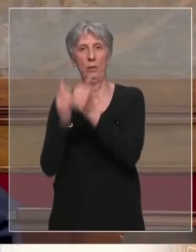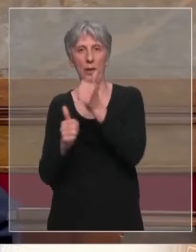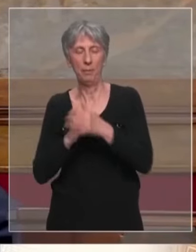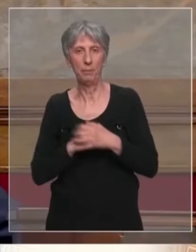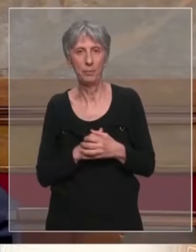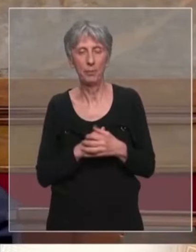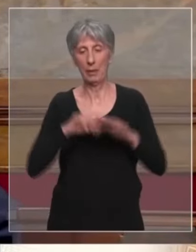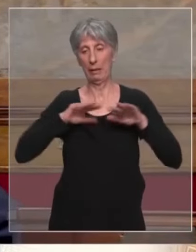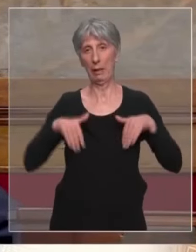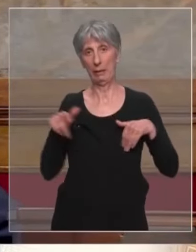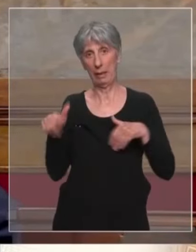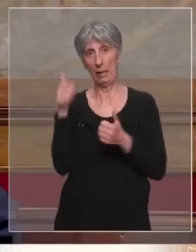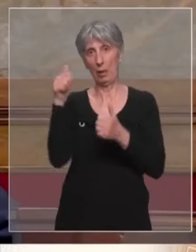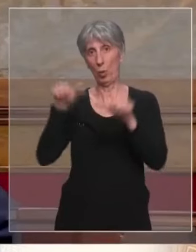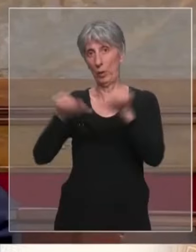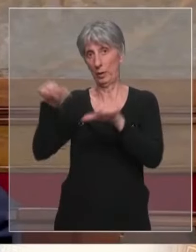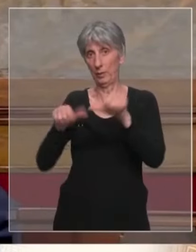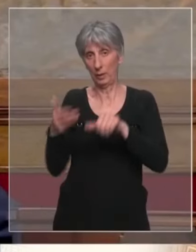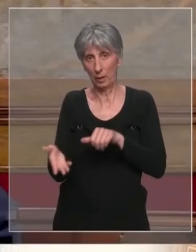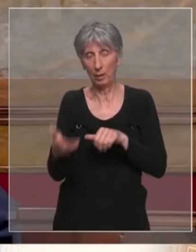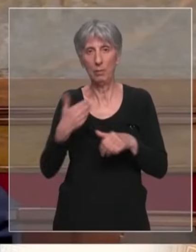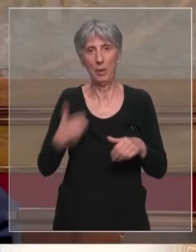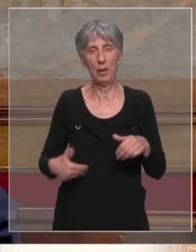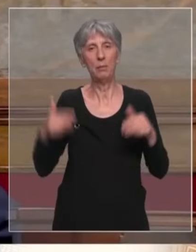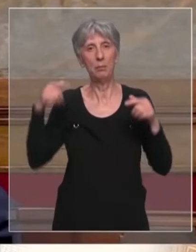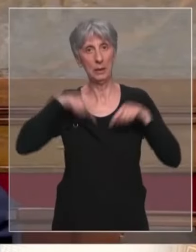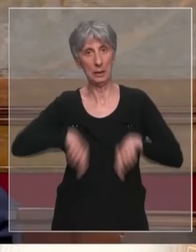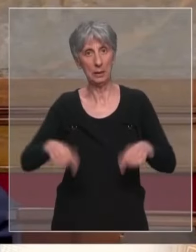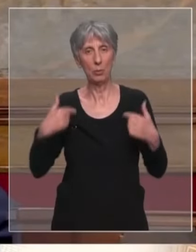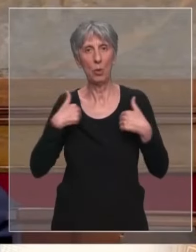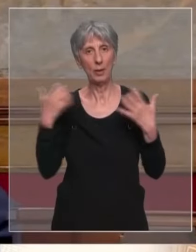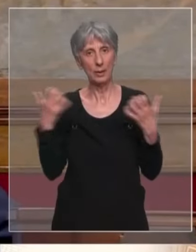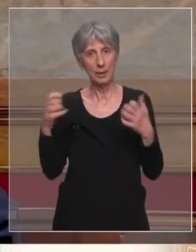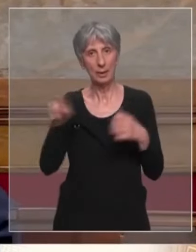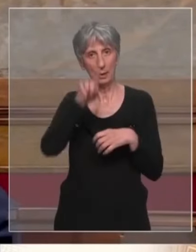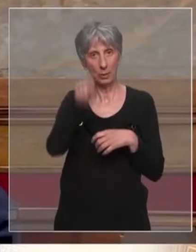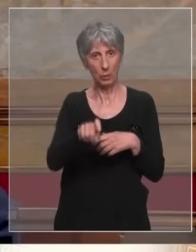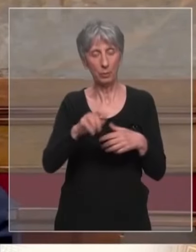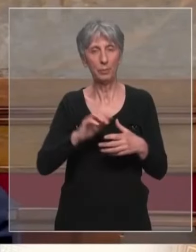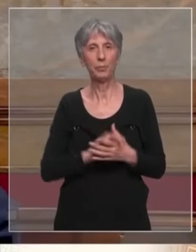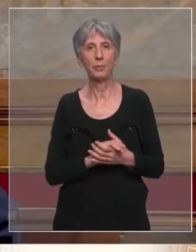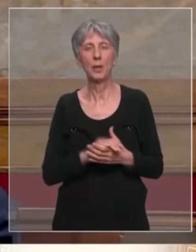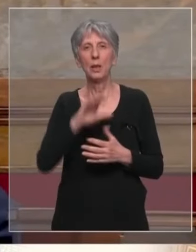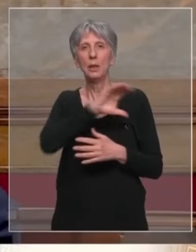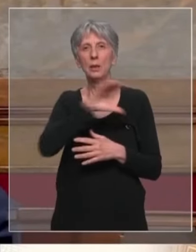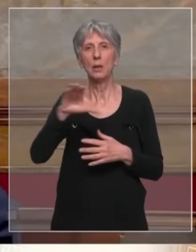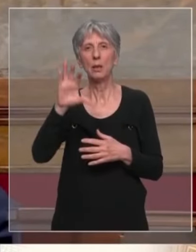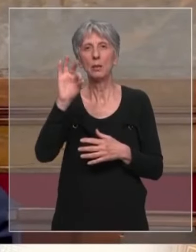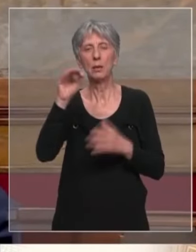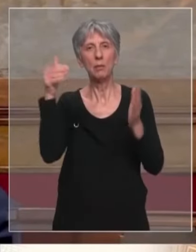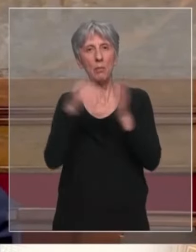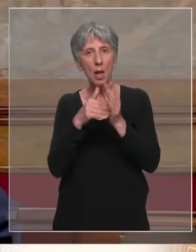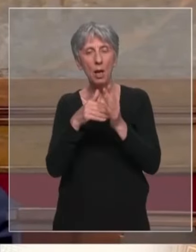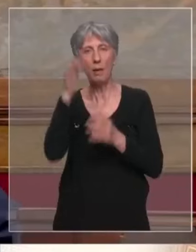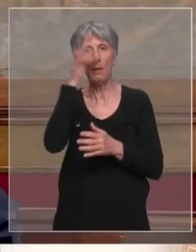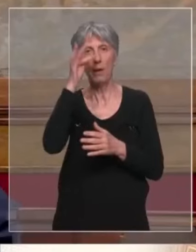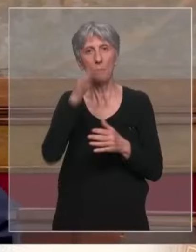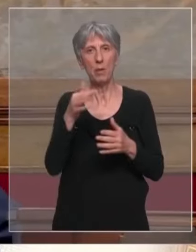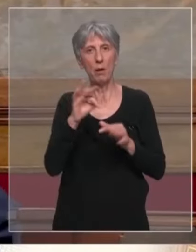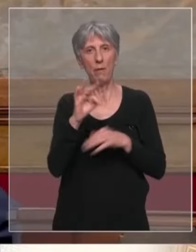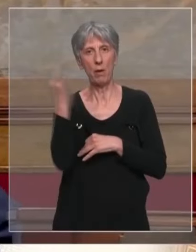Sur ce dernier point, Madame la Ministre, je souhaite vous interroger. Alors que 150 000 exploitations en France seront